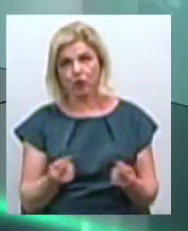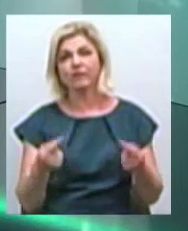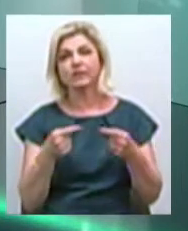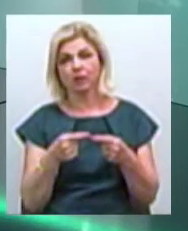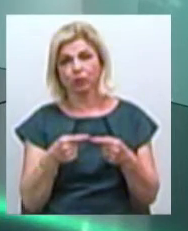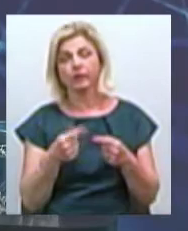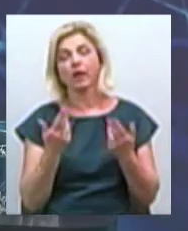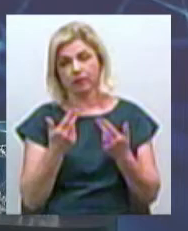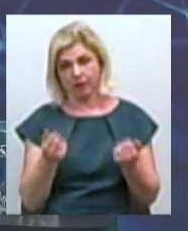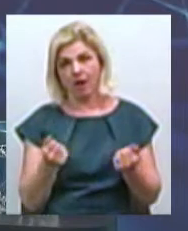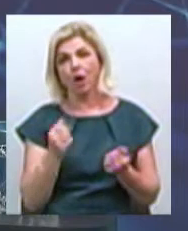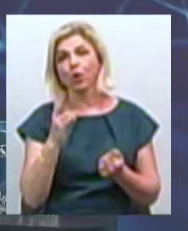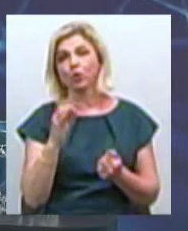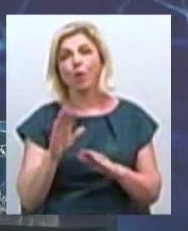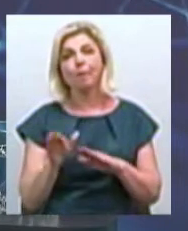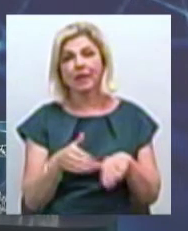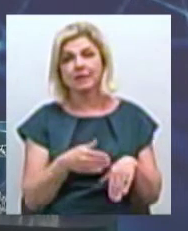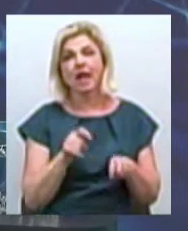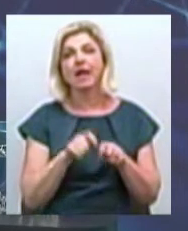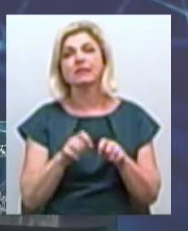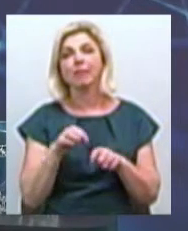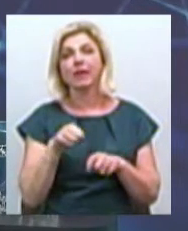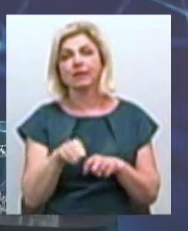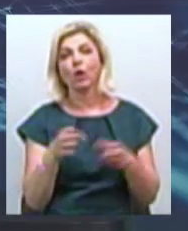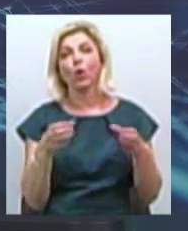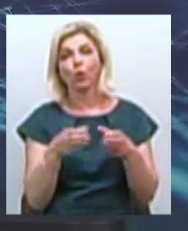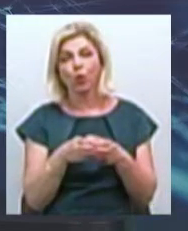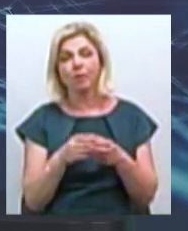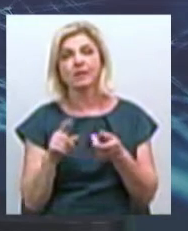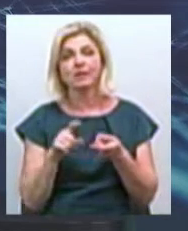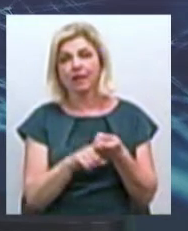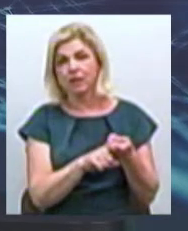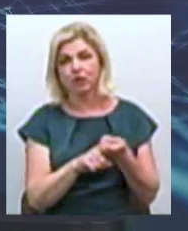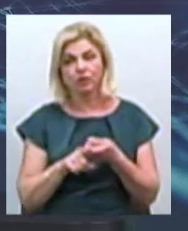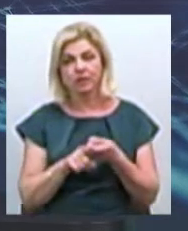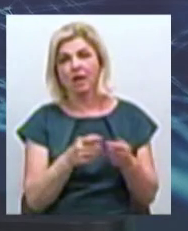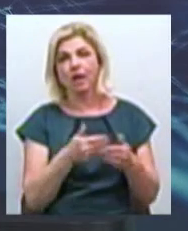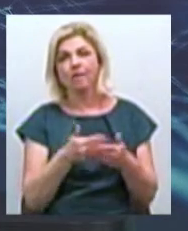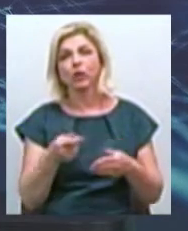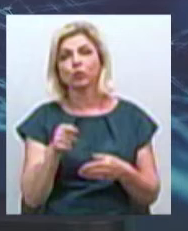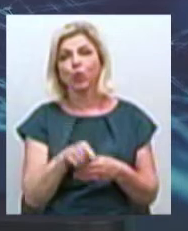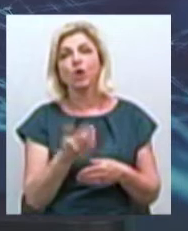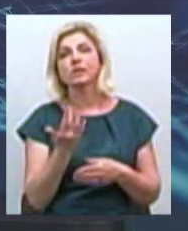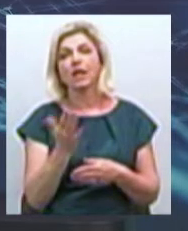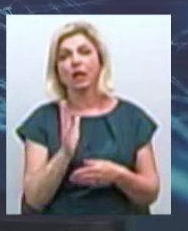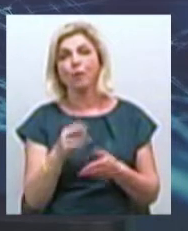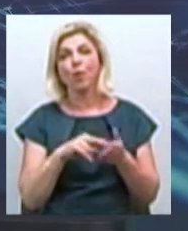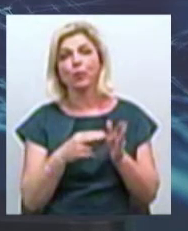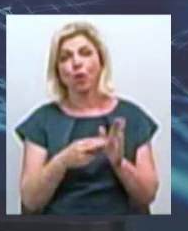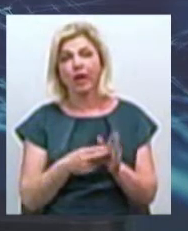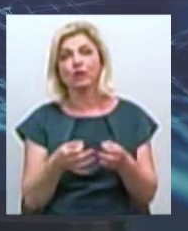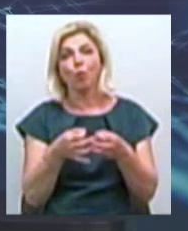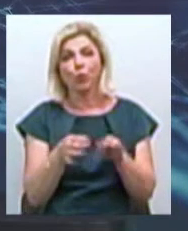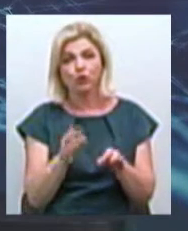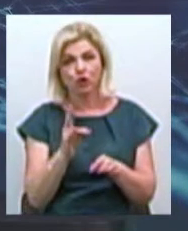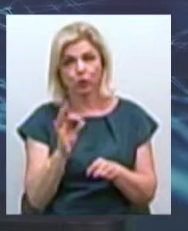в нас встановлені, але після експертної групи, в залежності від того, скільки проєктів буде, яких допущено, буде